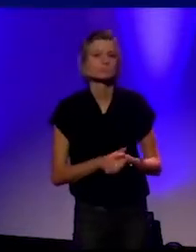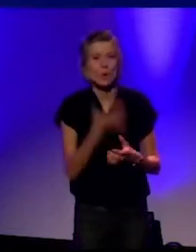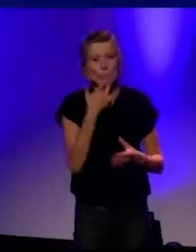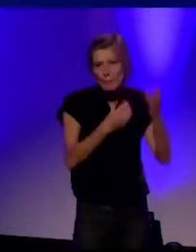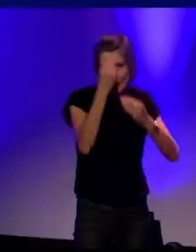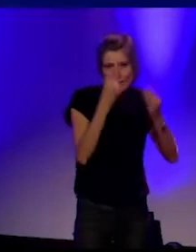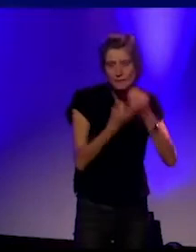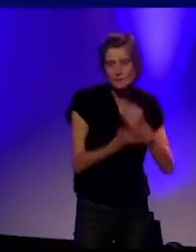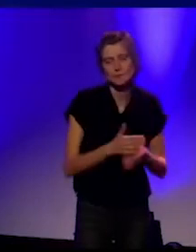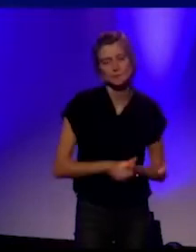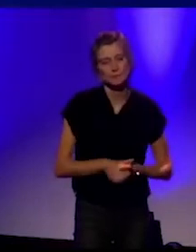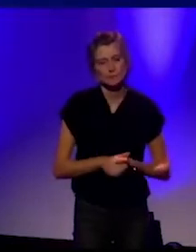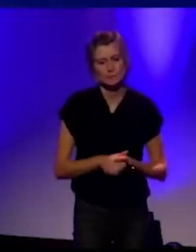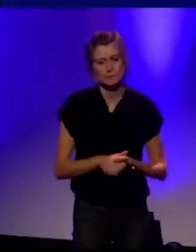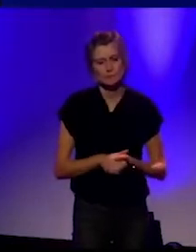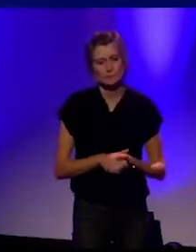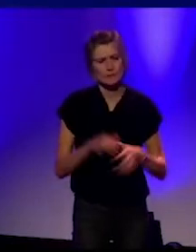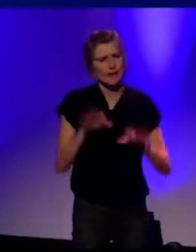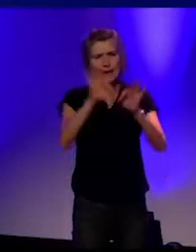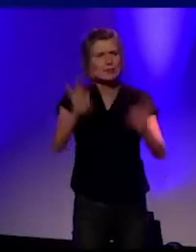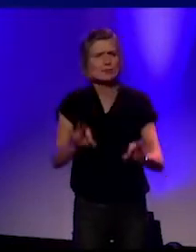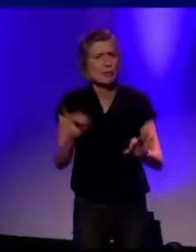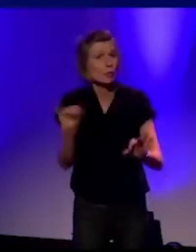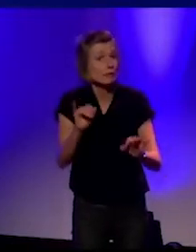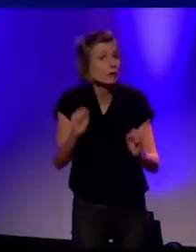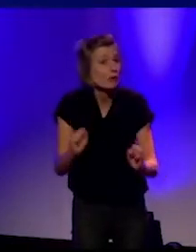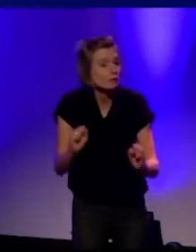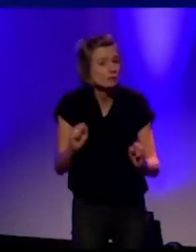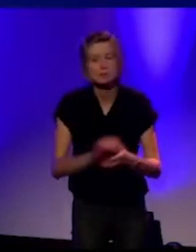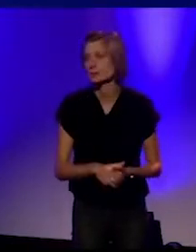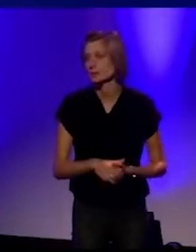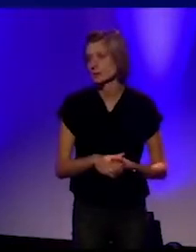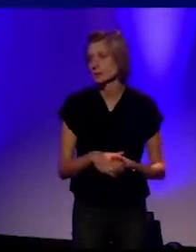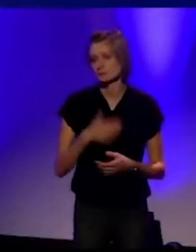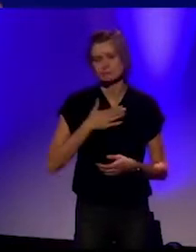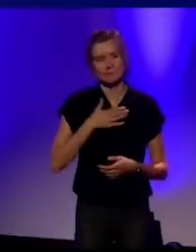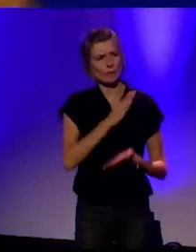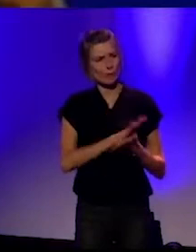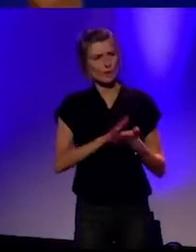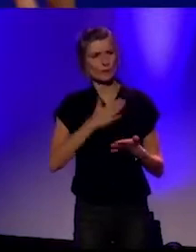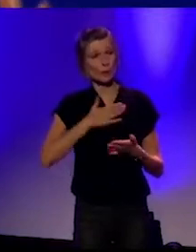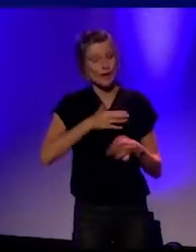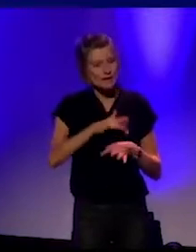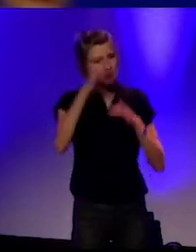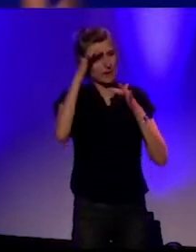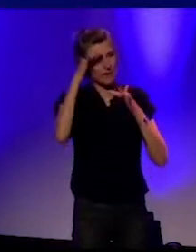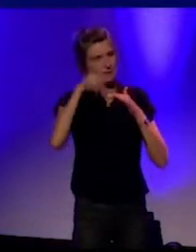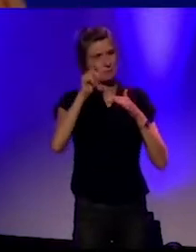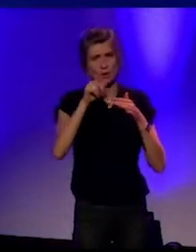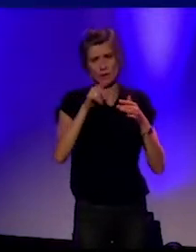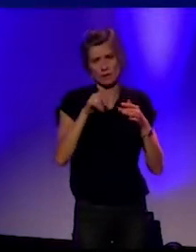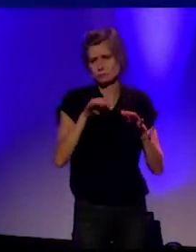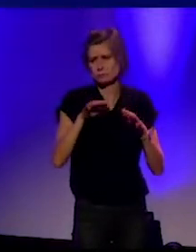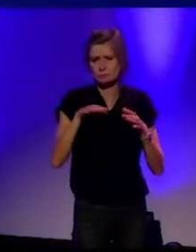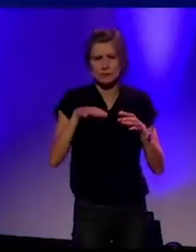Waar kan het toe leiden? Wel, één voorbeeld dat ik zelf inspirerend vind, maar is een voorbeeld uit vele projecten,